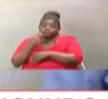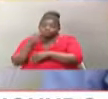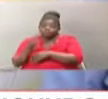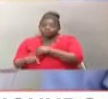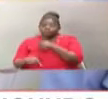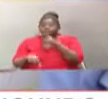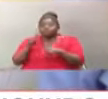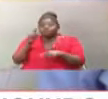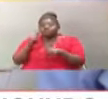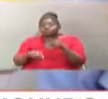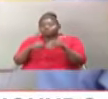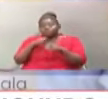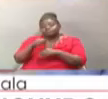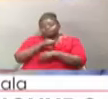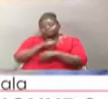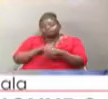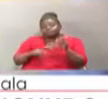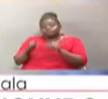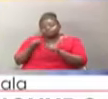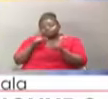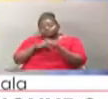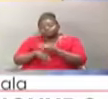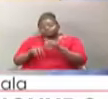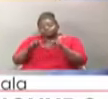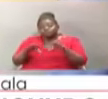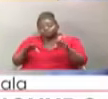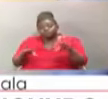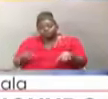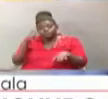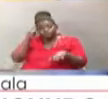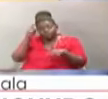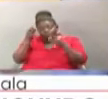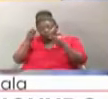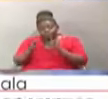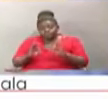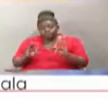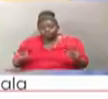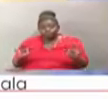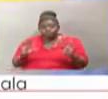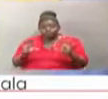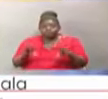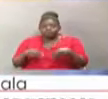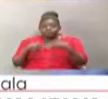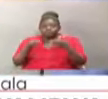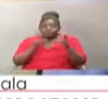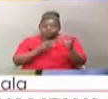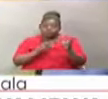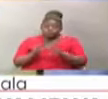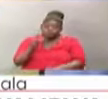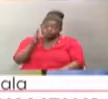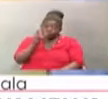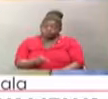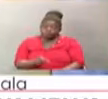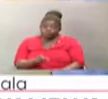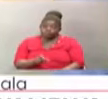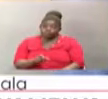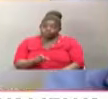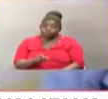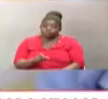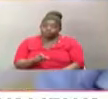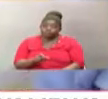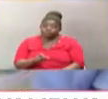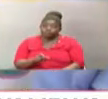politics olaba nti bagaana abantu okujja mu katale kano kana akatale ka bwereere katale kateereddwa ku bintu wa bulijjo wa wansi